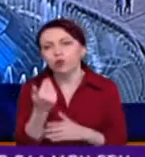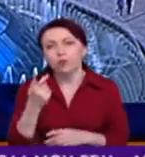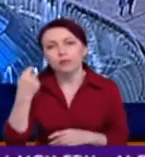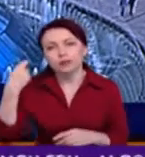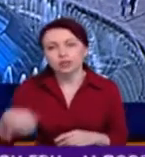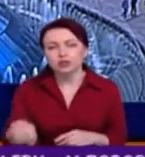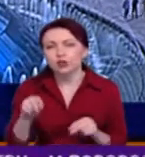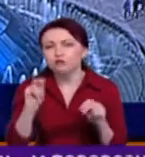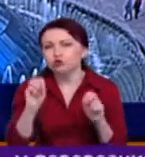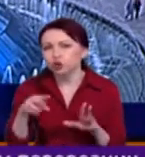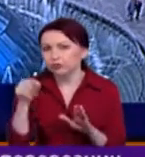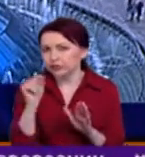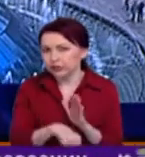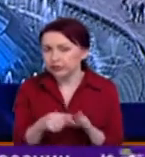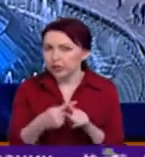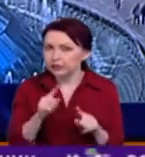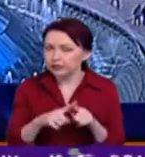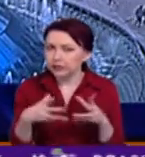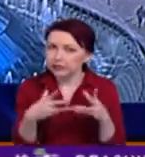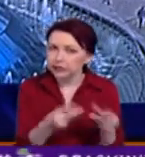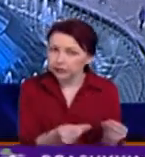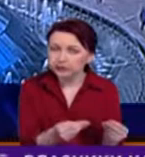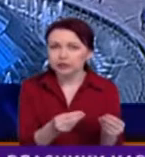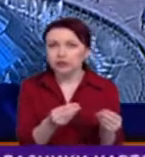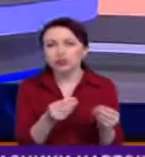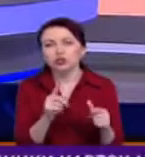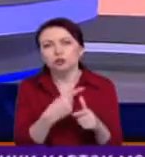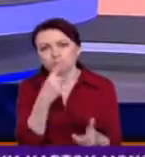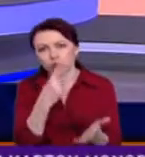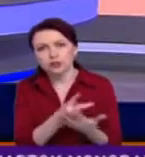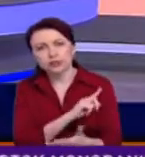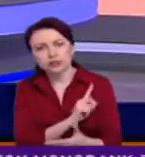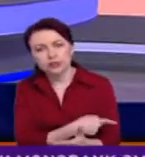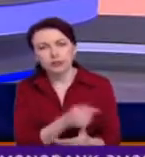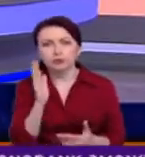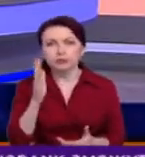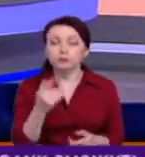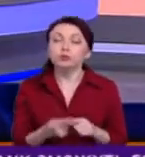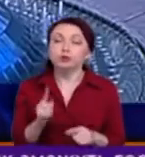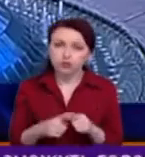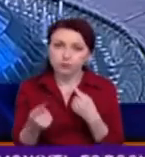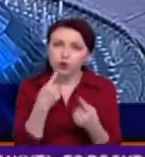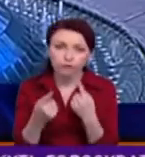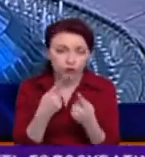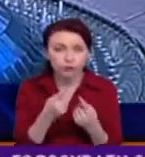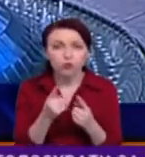чому сенс? Якби це тиск чи показ якоїсь сили, перспективи і так далі. Але про це ми поговоримо акурат після